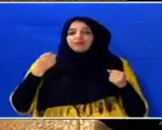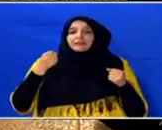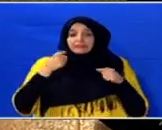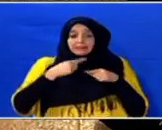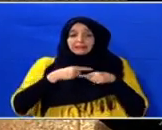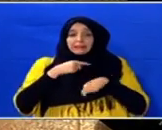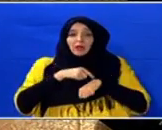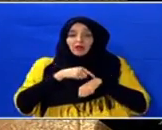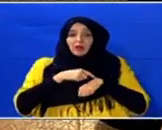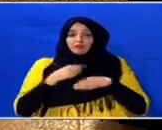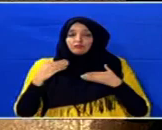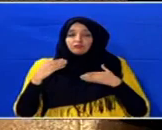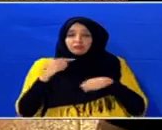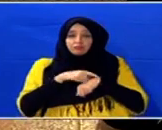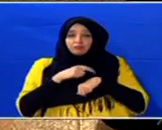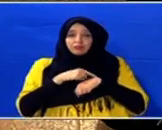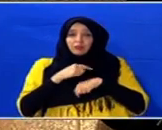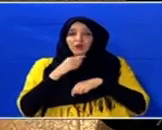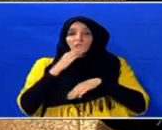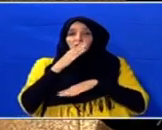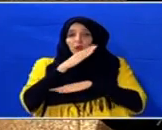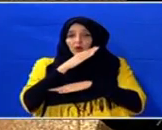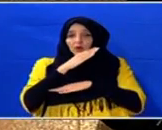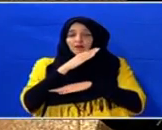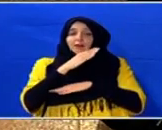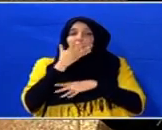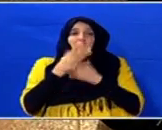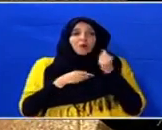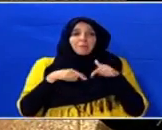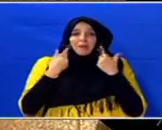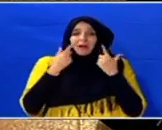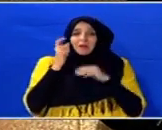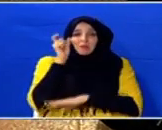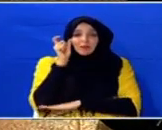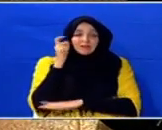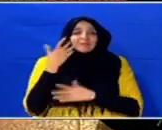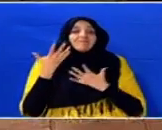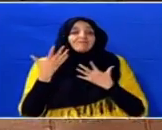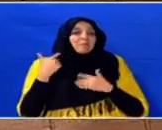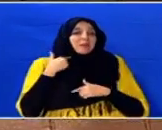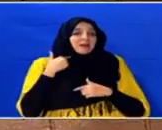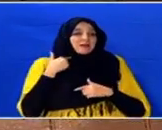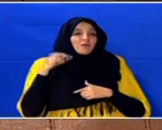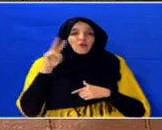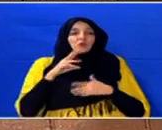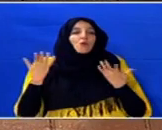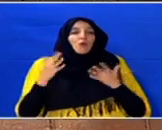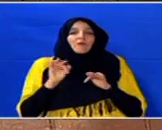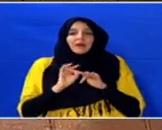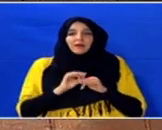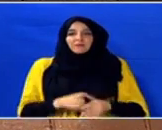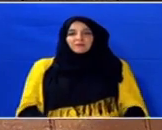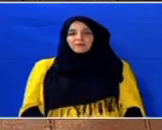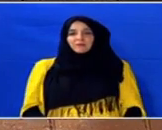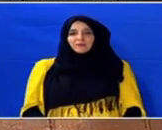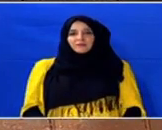وقت صلاة الجمعة وتفوت صلاة الجماعة والجمعة. نعم. ما عليه يا أخي